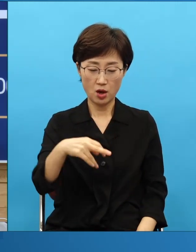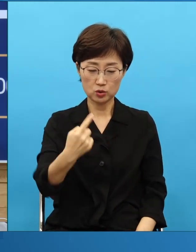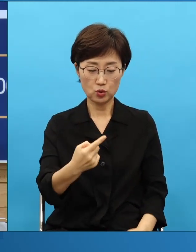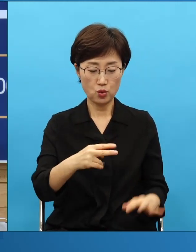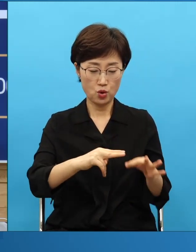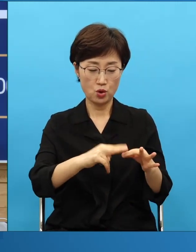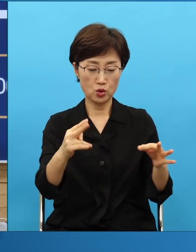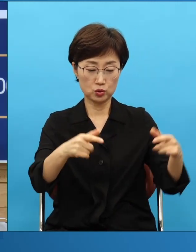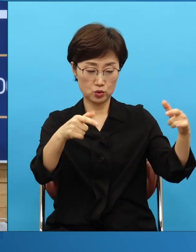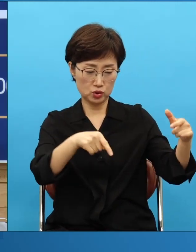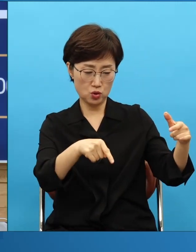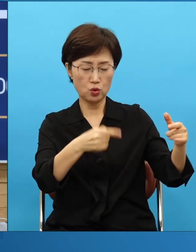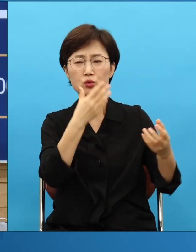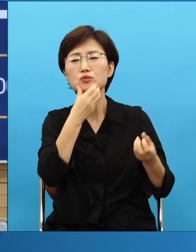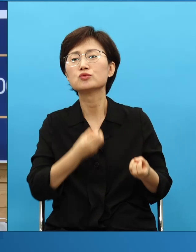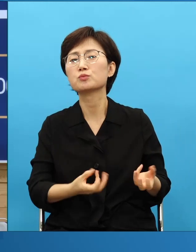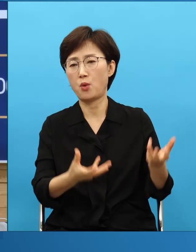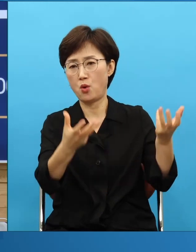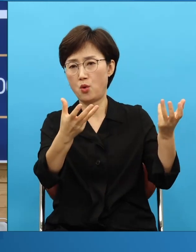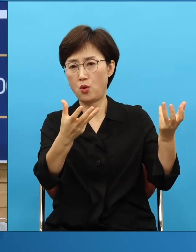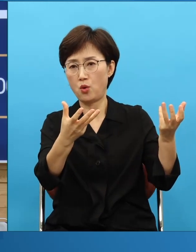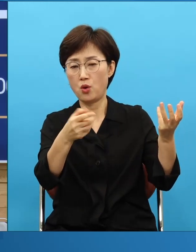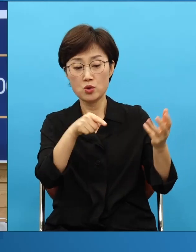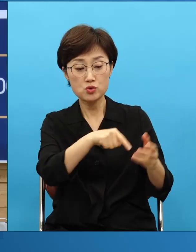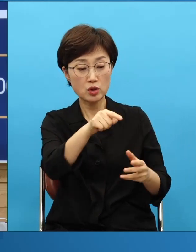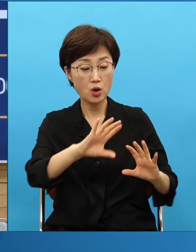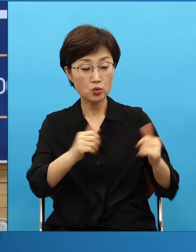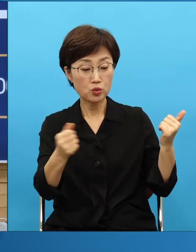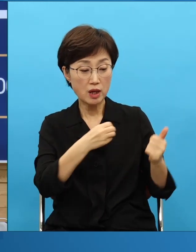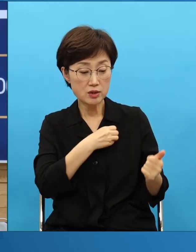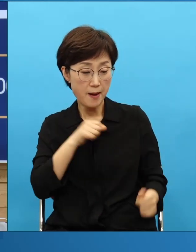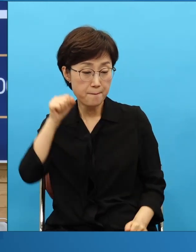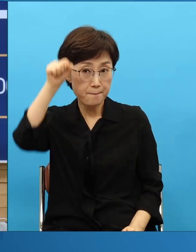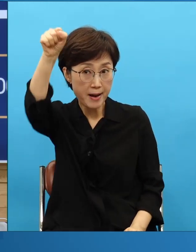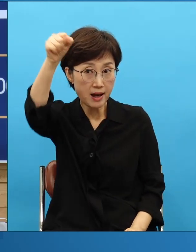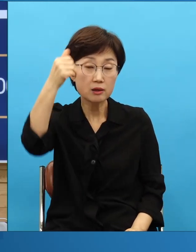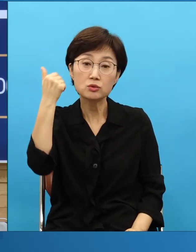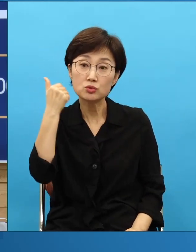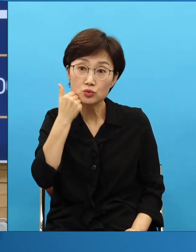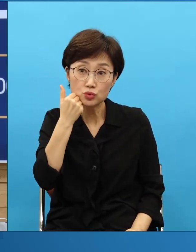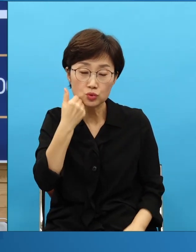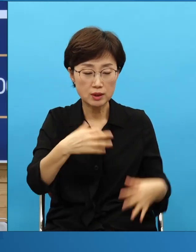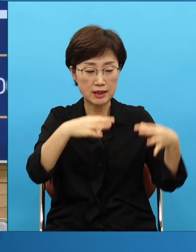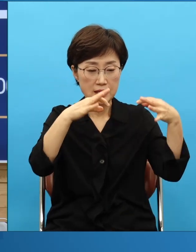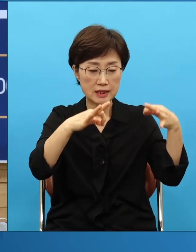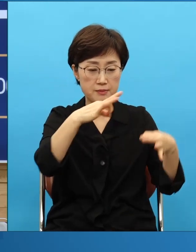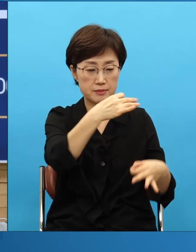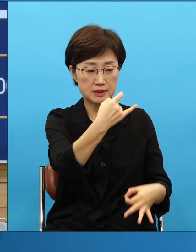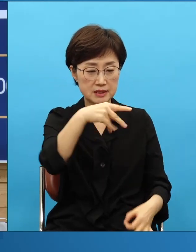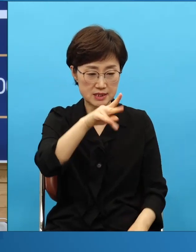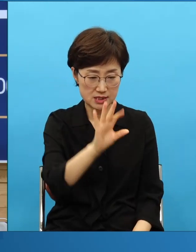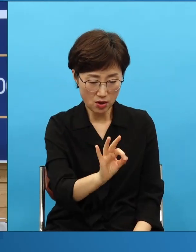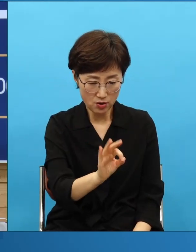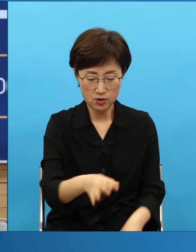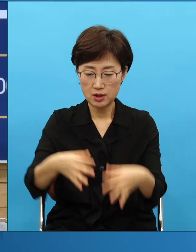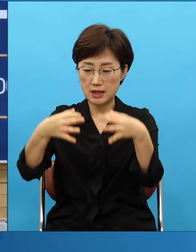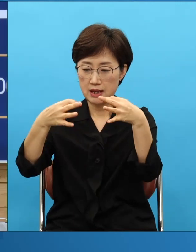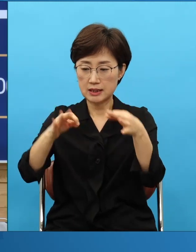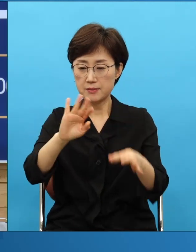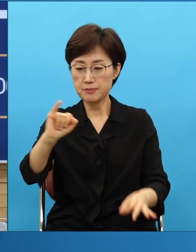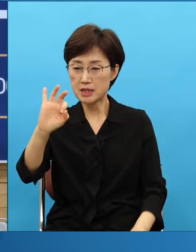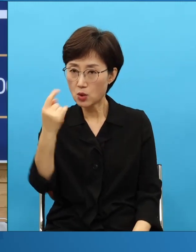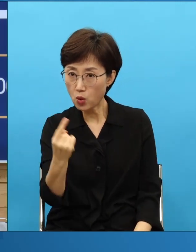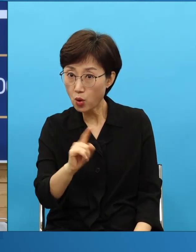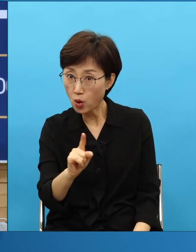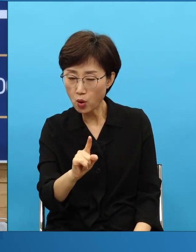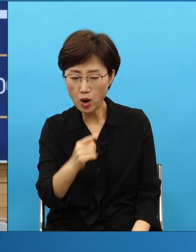국회의원 후보로 나오는 분들 중에 우리 김의성, 김비호 이런 분들이 전부 하나님의 사람이에요. You know, what I'm really thankful for, and I really